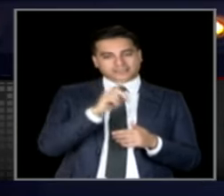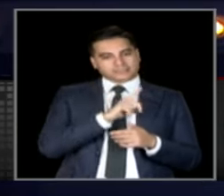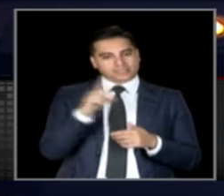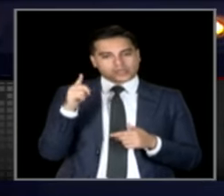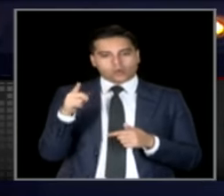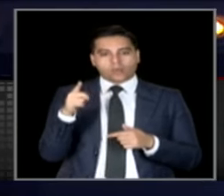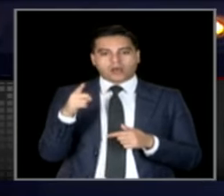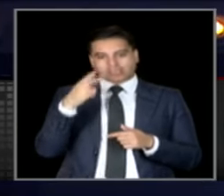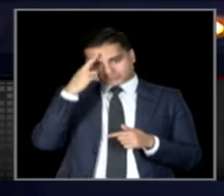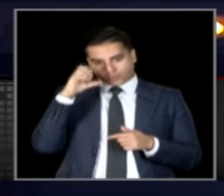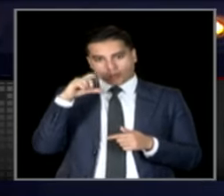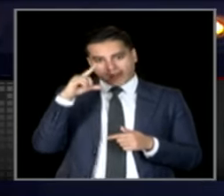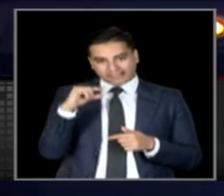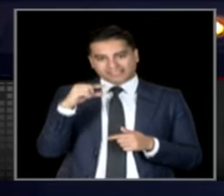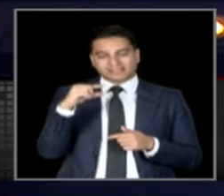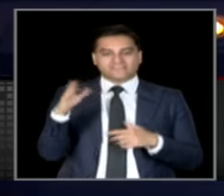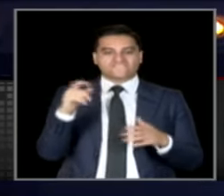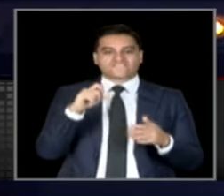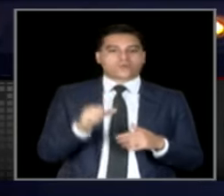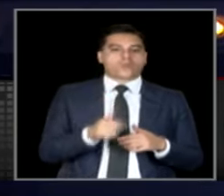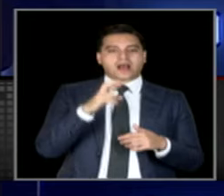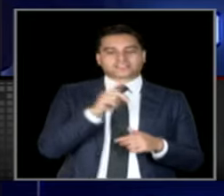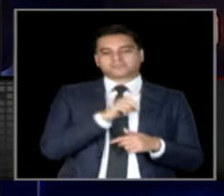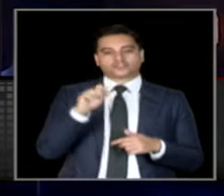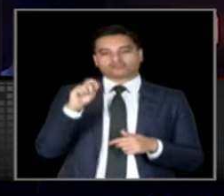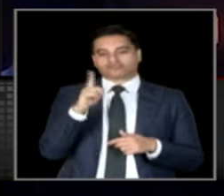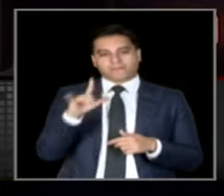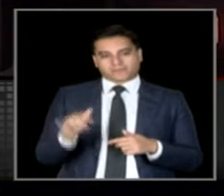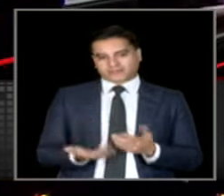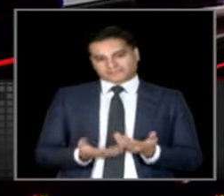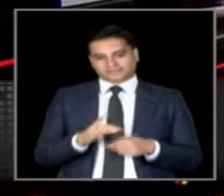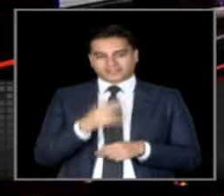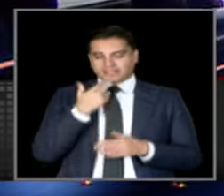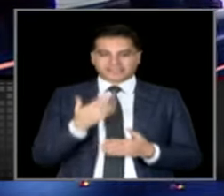هو وليد فواز. هارد لك، إجابة خاطئة.